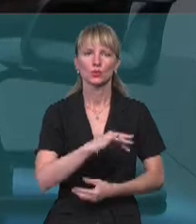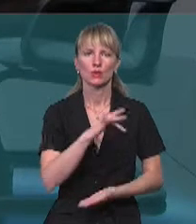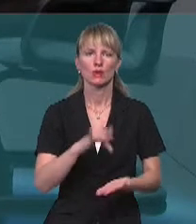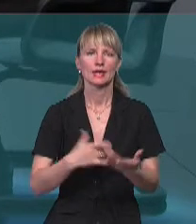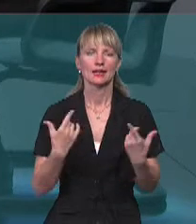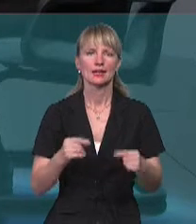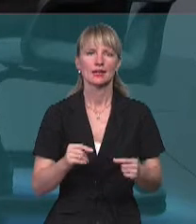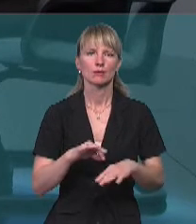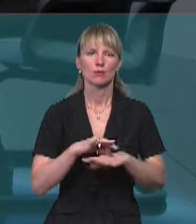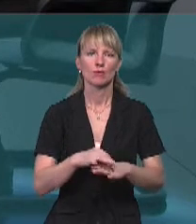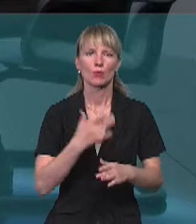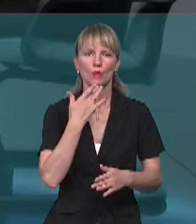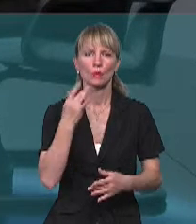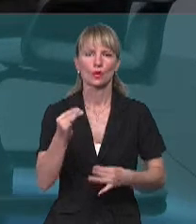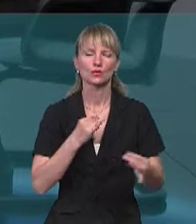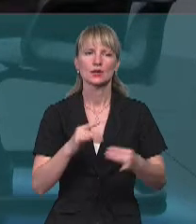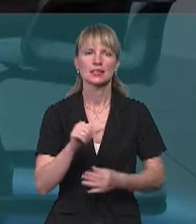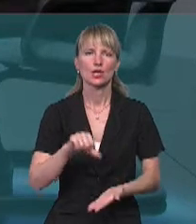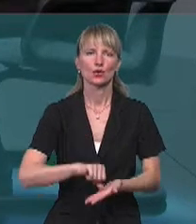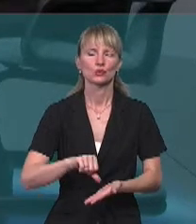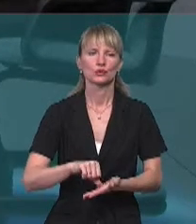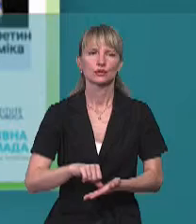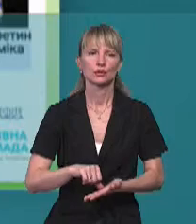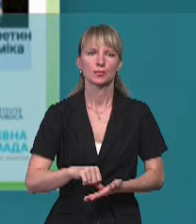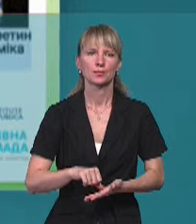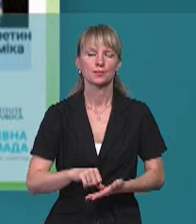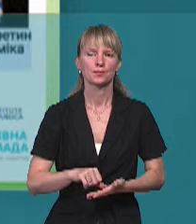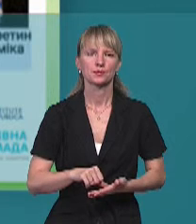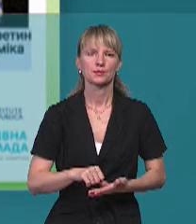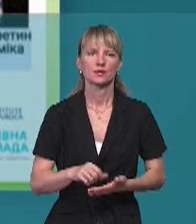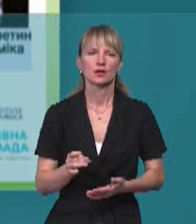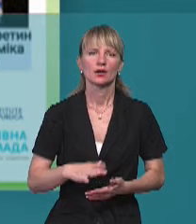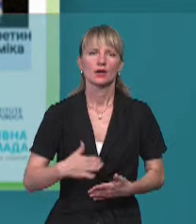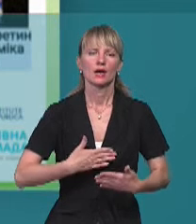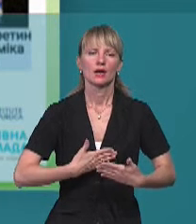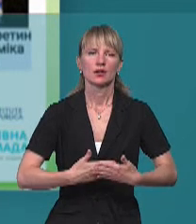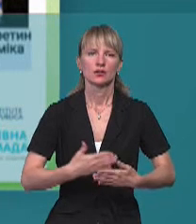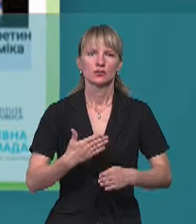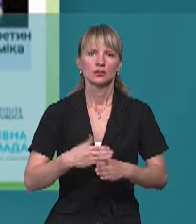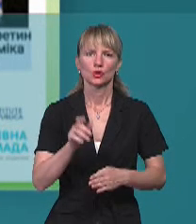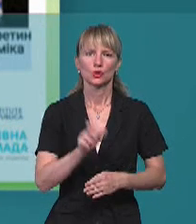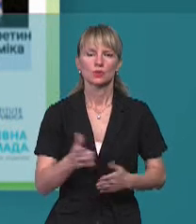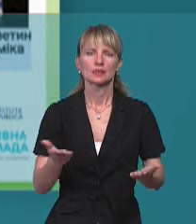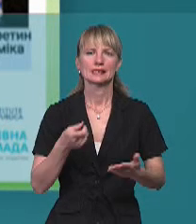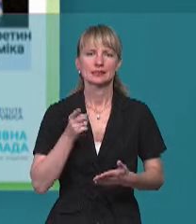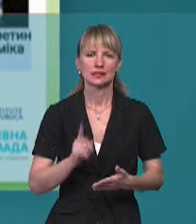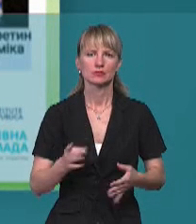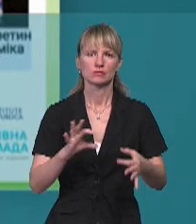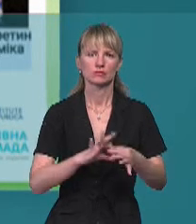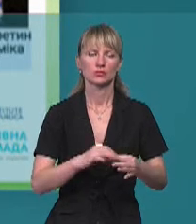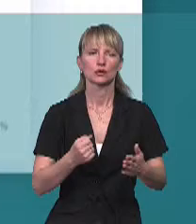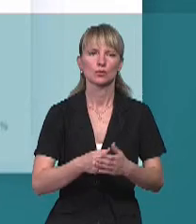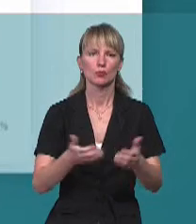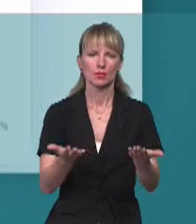де проводяться публічні консультації за участі Інституту Республіки. Тобто, активна частина людей, які дійсно долучаються до